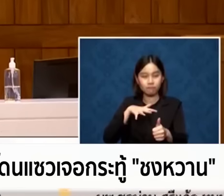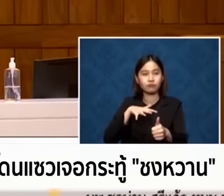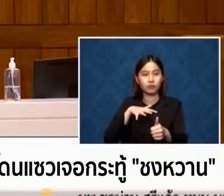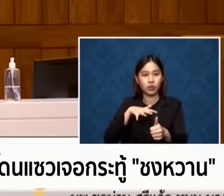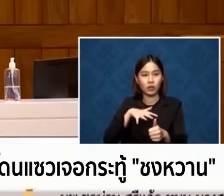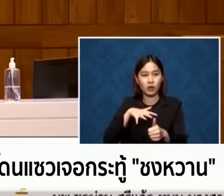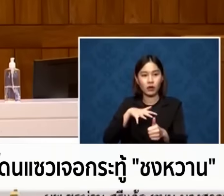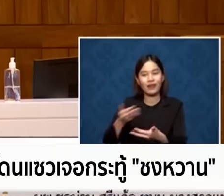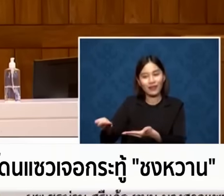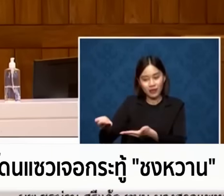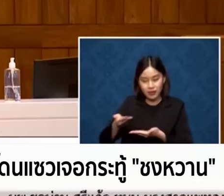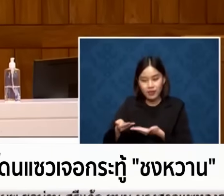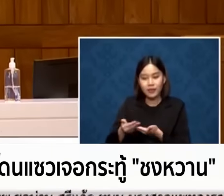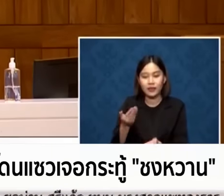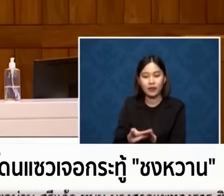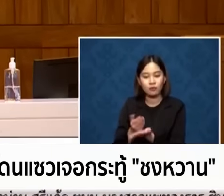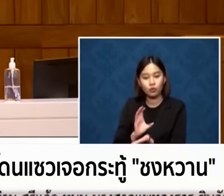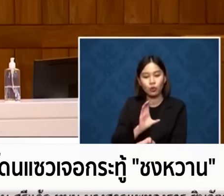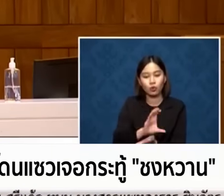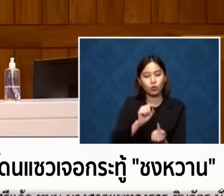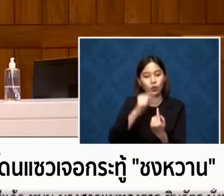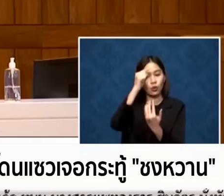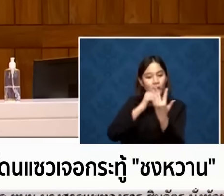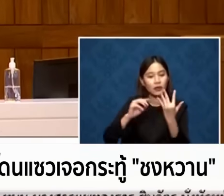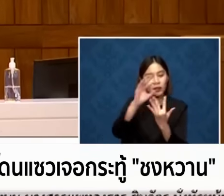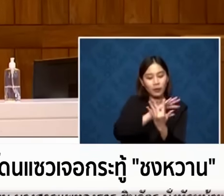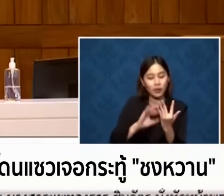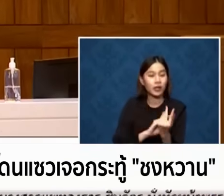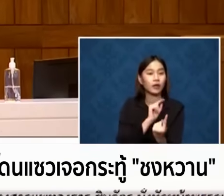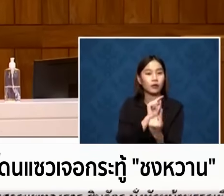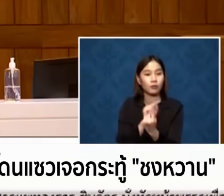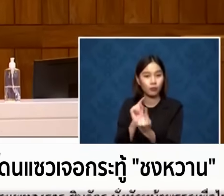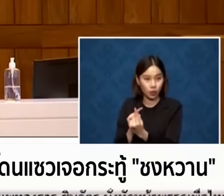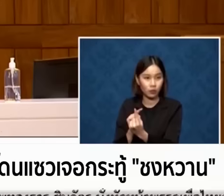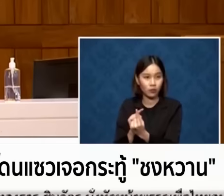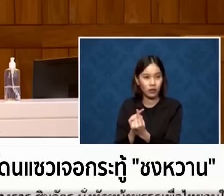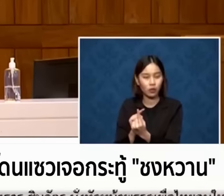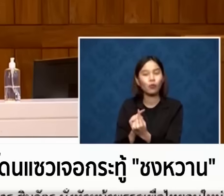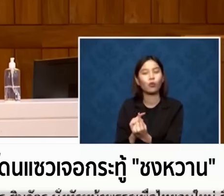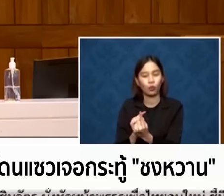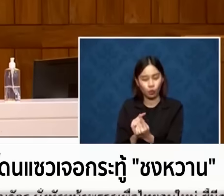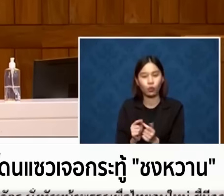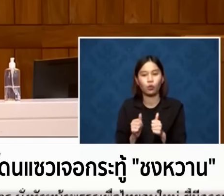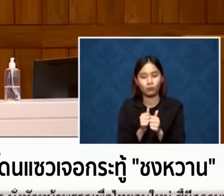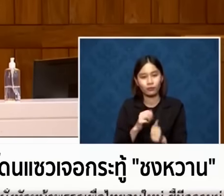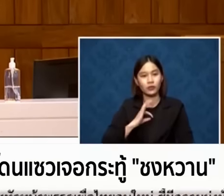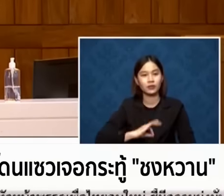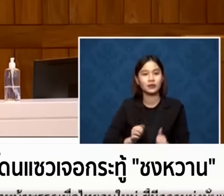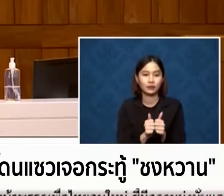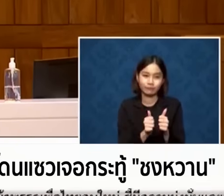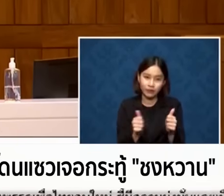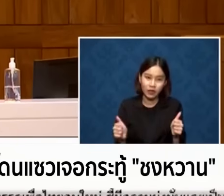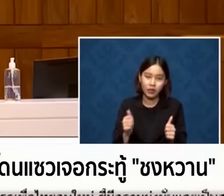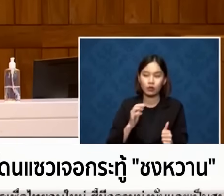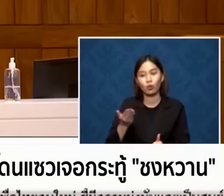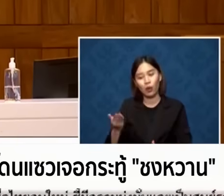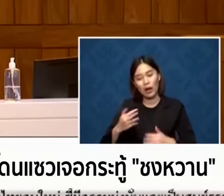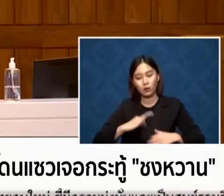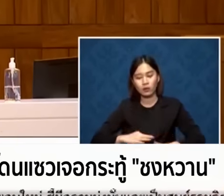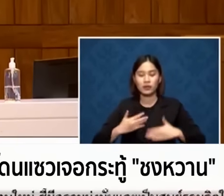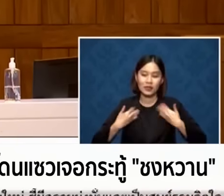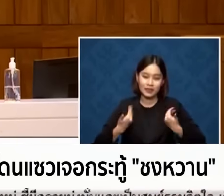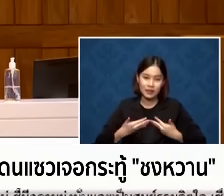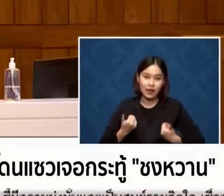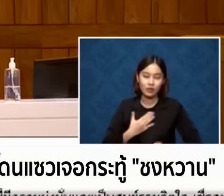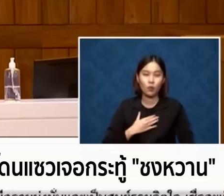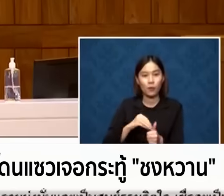วานนี้วันพฤหัสบดีด้วยแล้วมั้งเนาะใส่สีส้มแต่ว่าถุงเท้าเนี่ยใส่สีเขียวแลท่านนายกก็ชี้แจงกระทู้อ่ะนะคะที่คุณอัครเดชถามเรื่อง